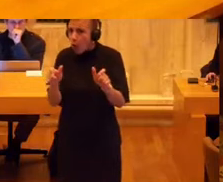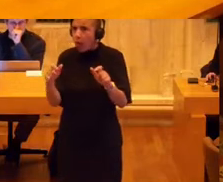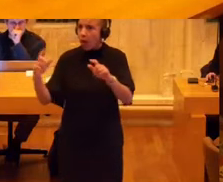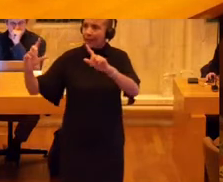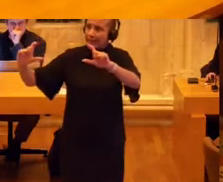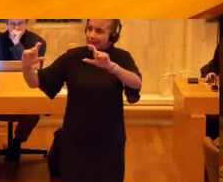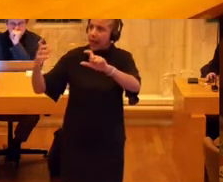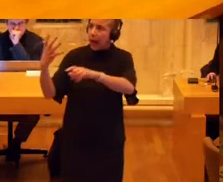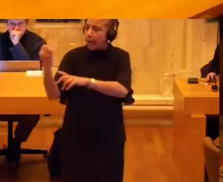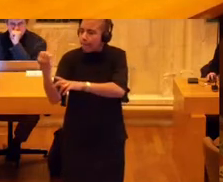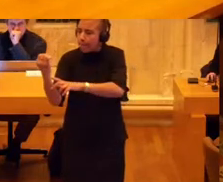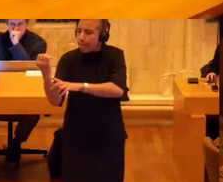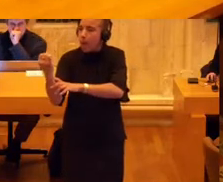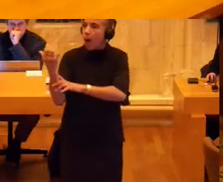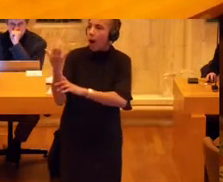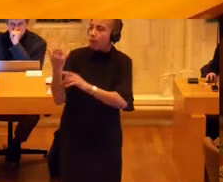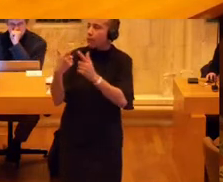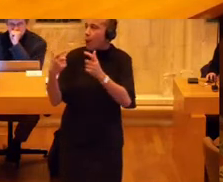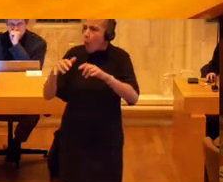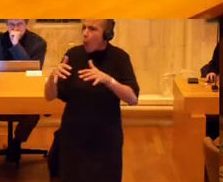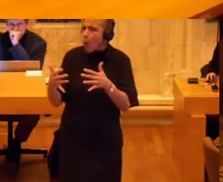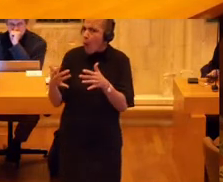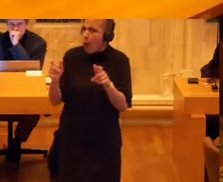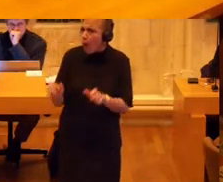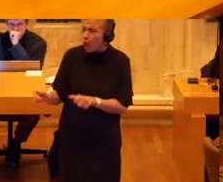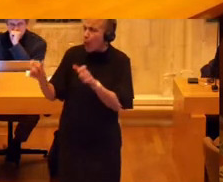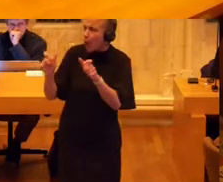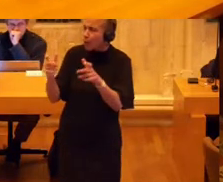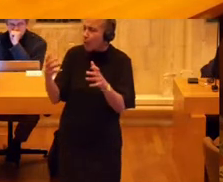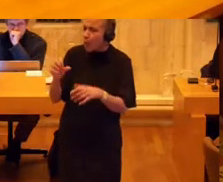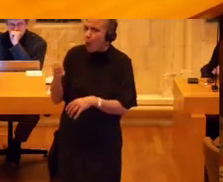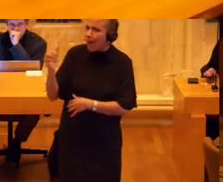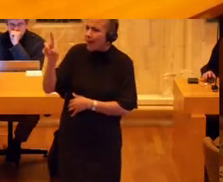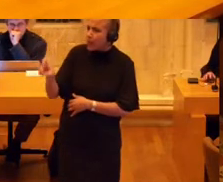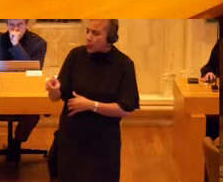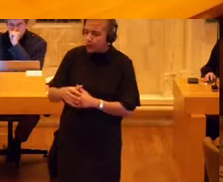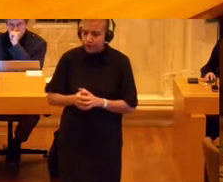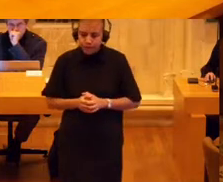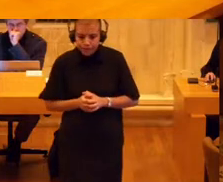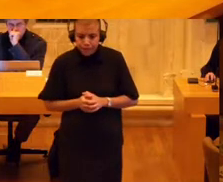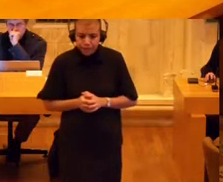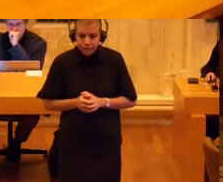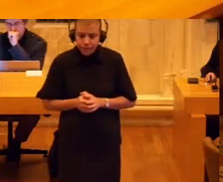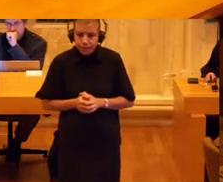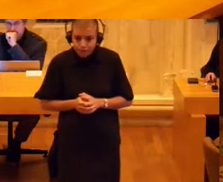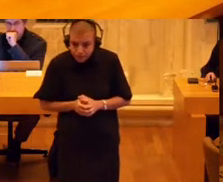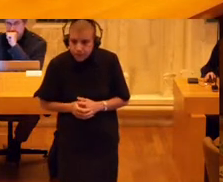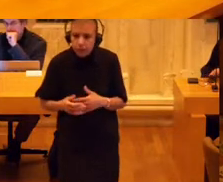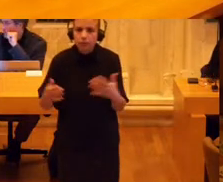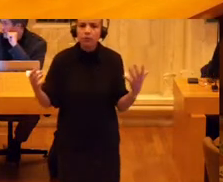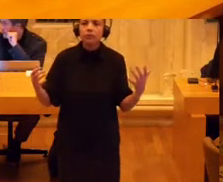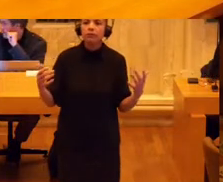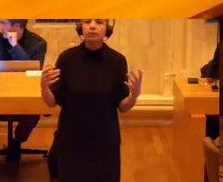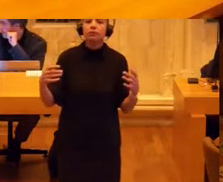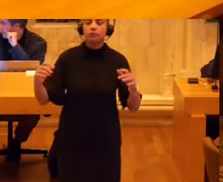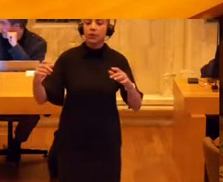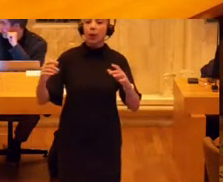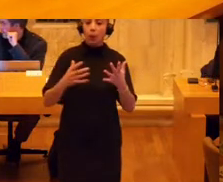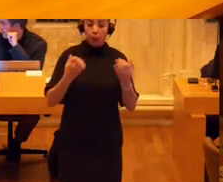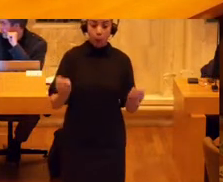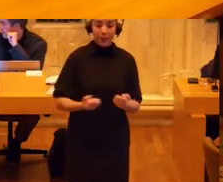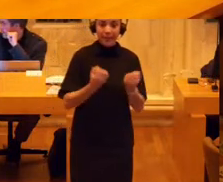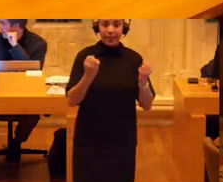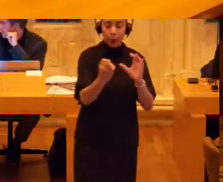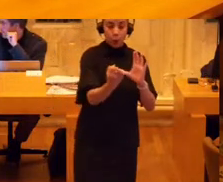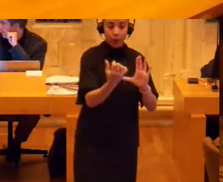vous avez fait le choix de sortir de cette obligation d'extinction la publicité lumineuse.